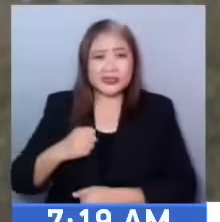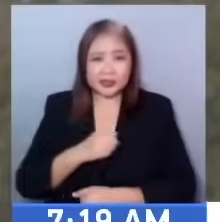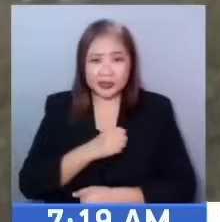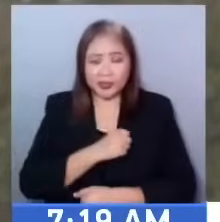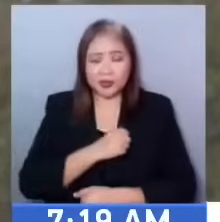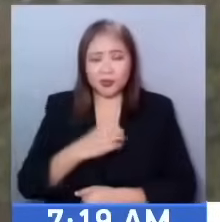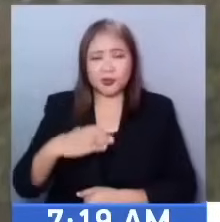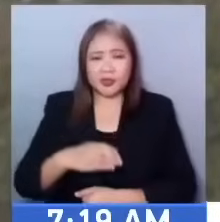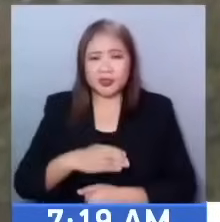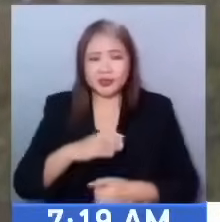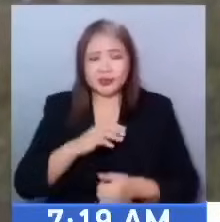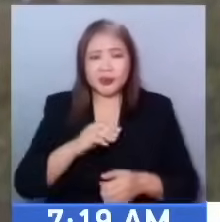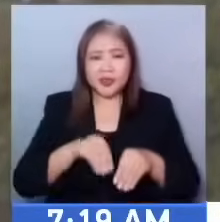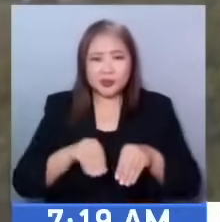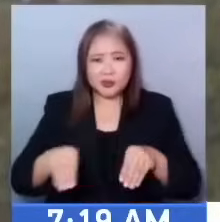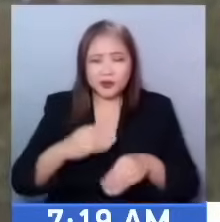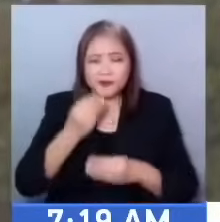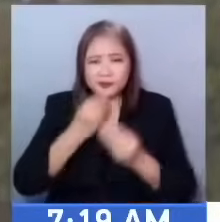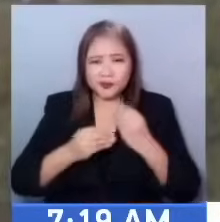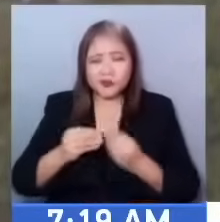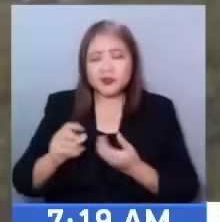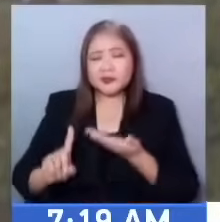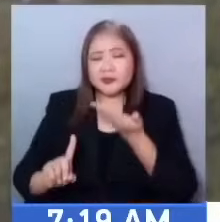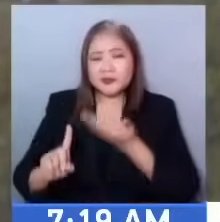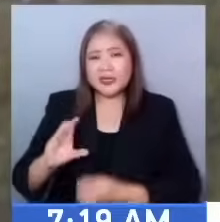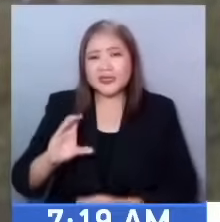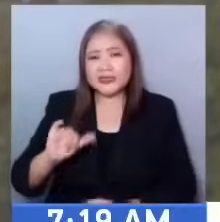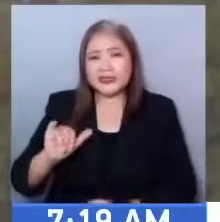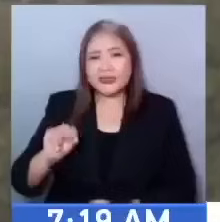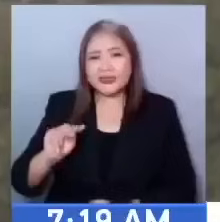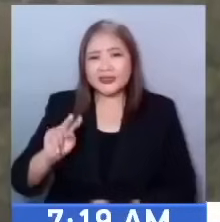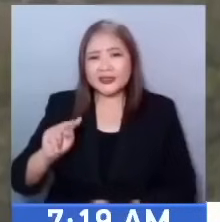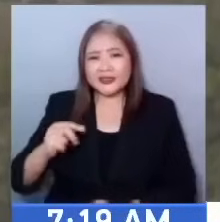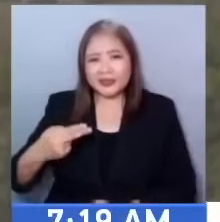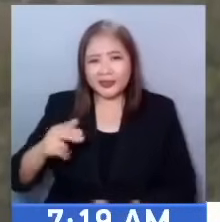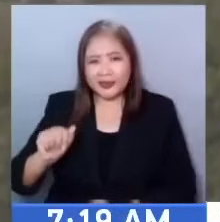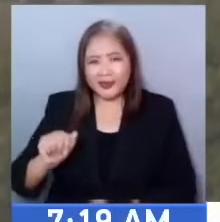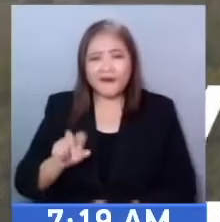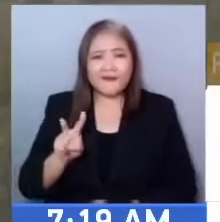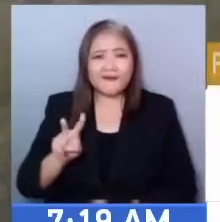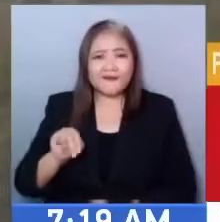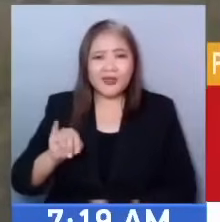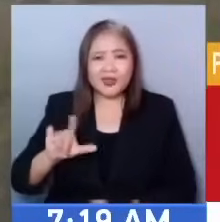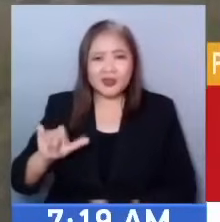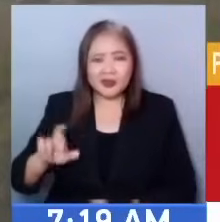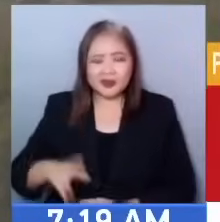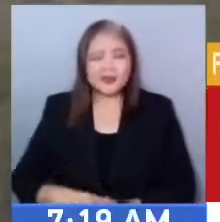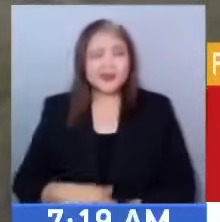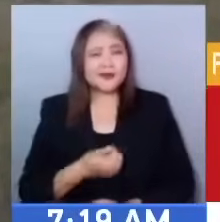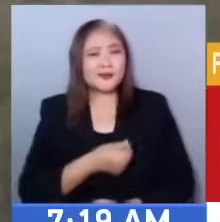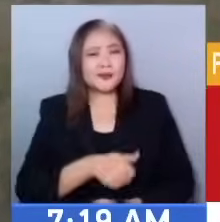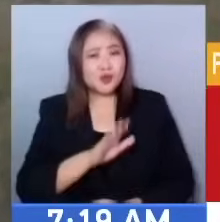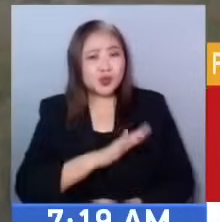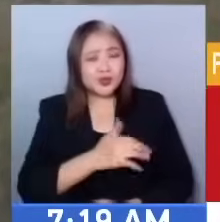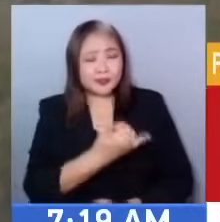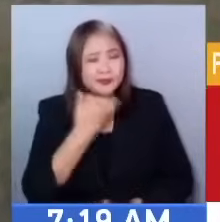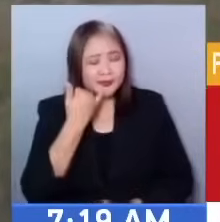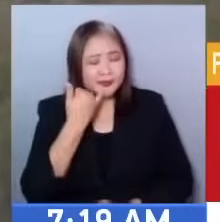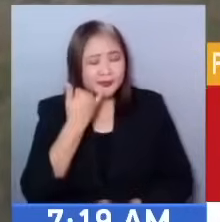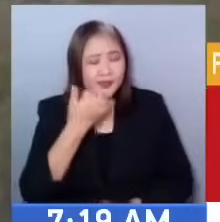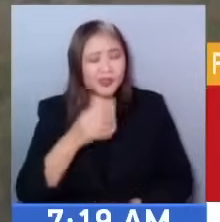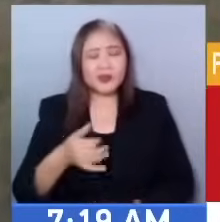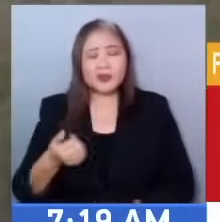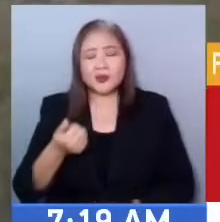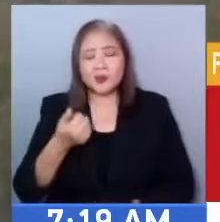Senadora Cynthia Villar. Senator Villar, good morning po. Magandang umaga, Igan, at magandang umaga din sa ating